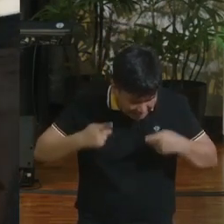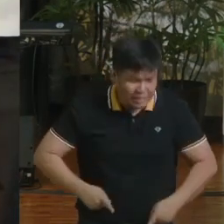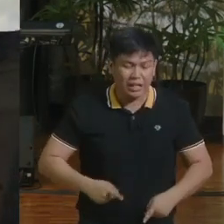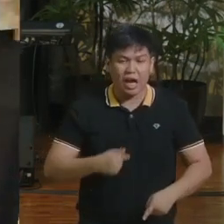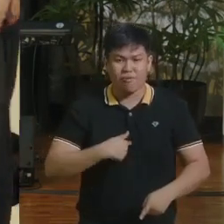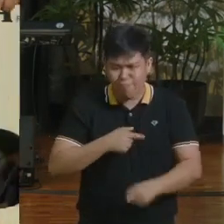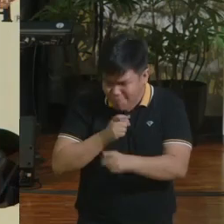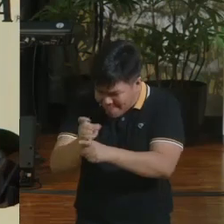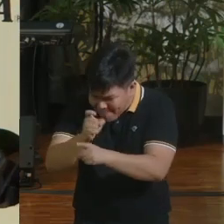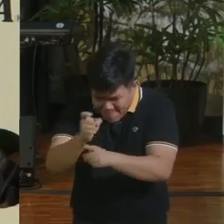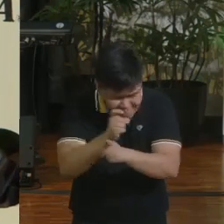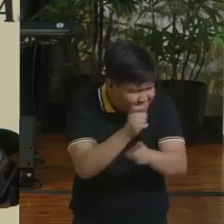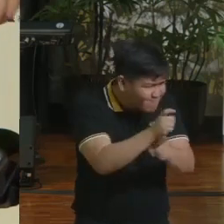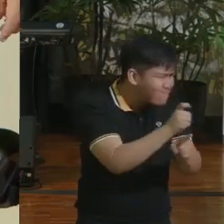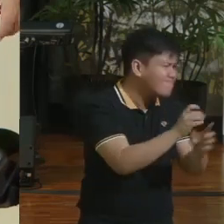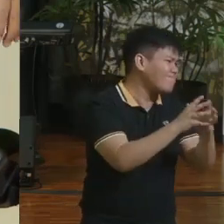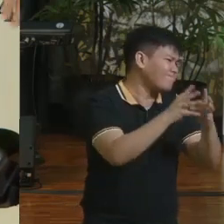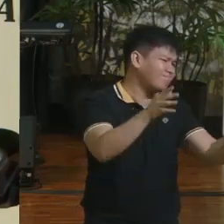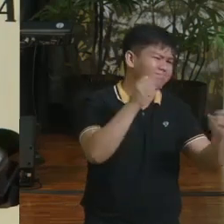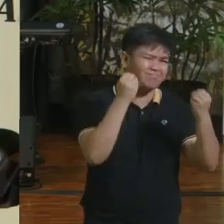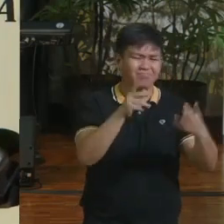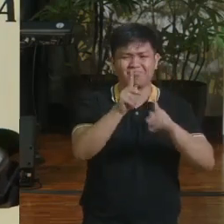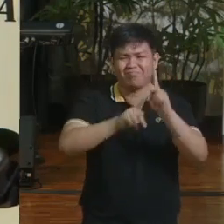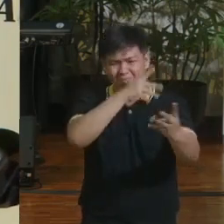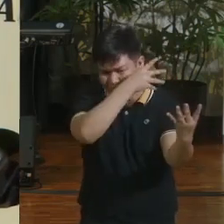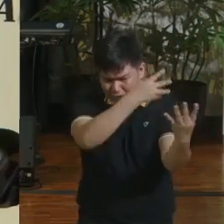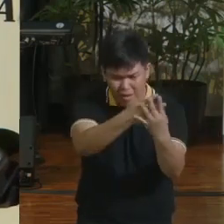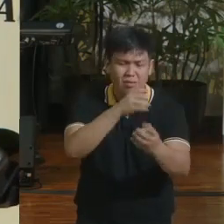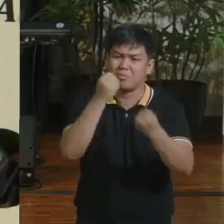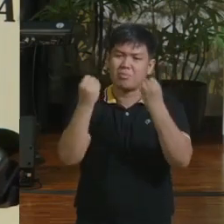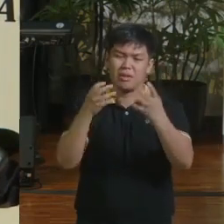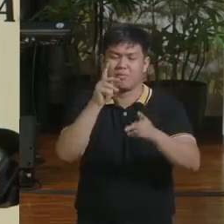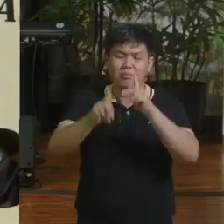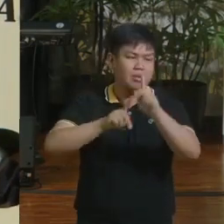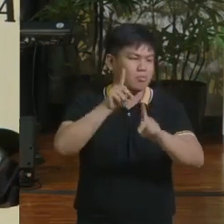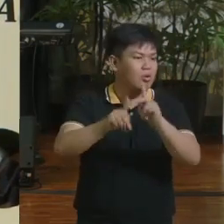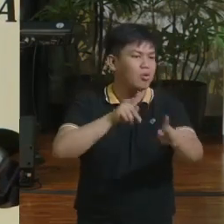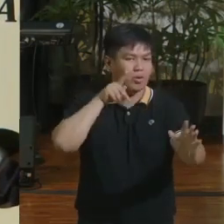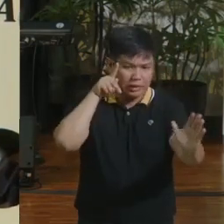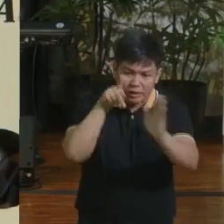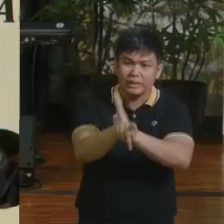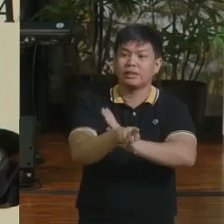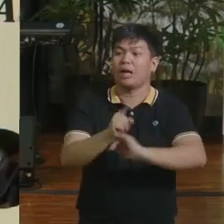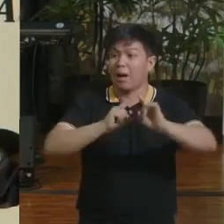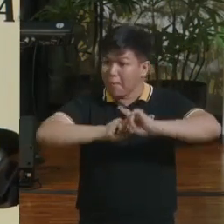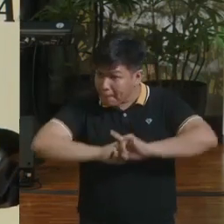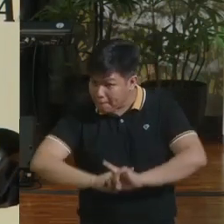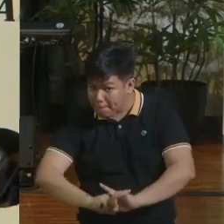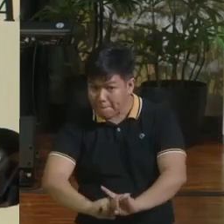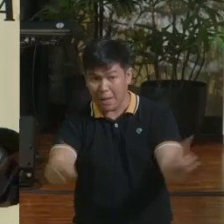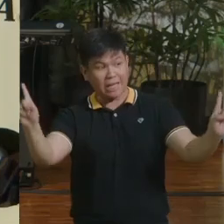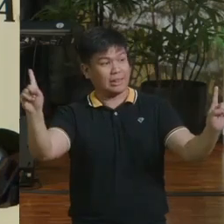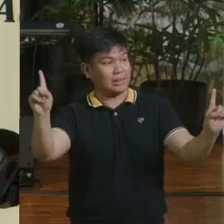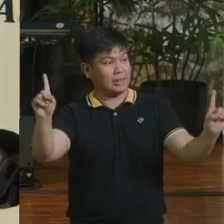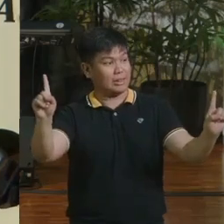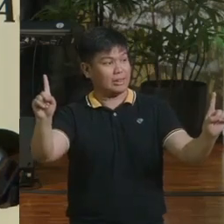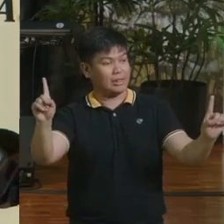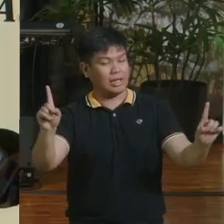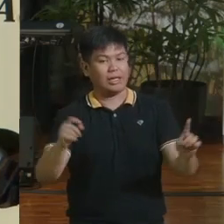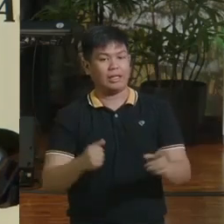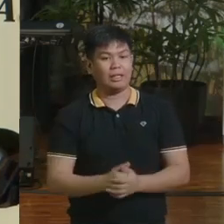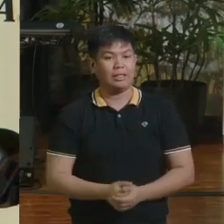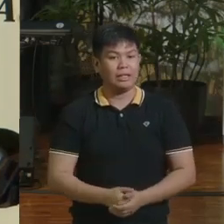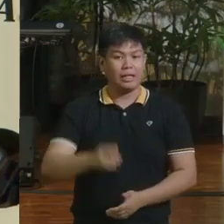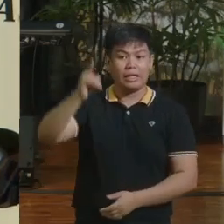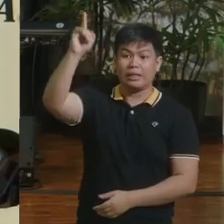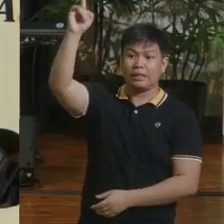na Pharisee sa aking grupo. But, sabi niya, verse 15, when